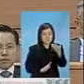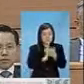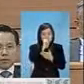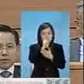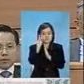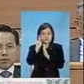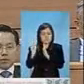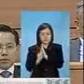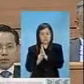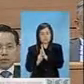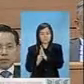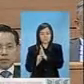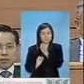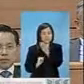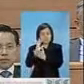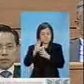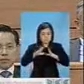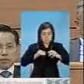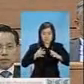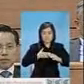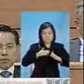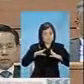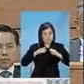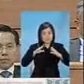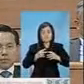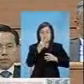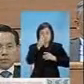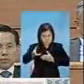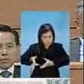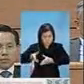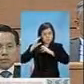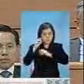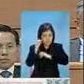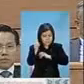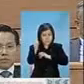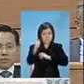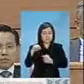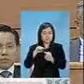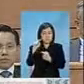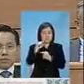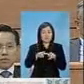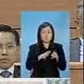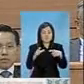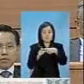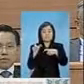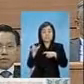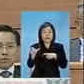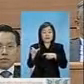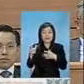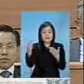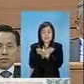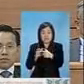อบท่านก็รับไม่ได้แล้วท่านกลับไปดูสิครับที่กดบัตรแทนกันเนี่ยยังคาอยู่